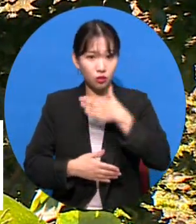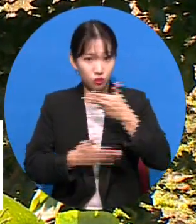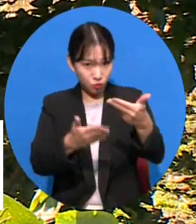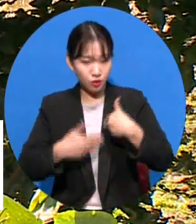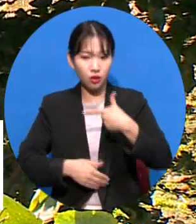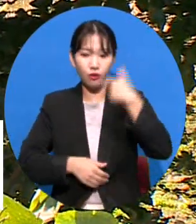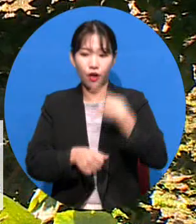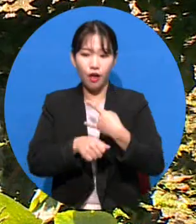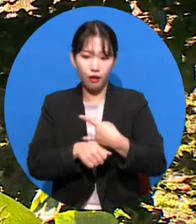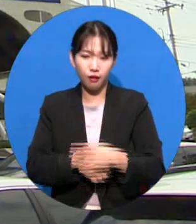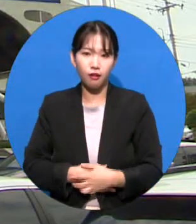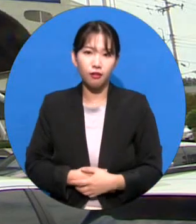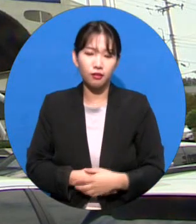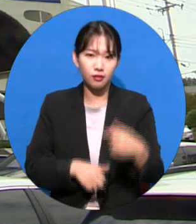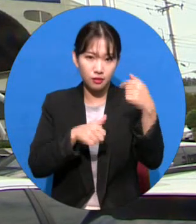따라 안 쏘면 안 돼.